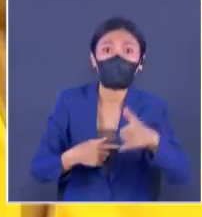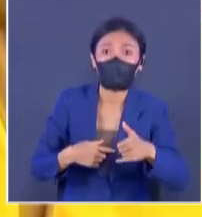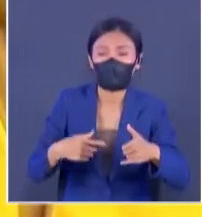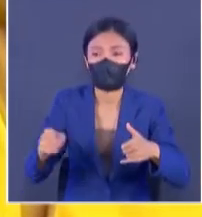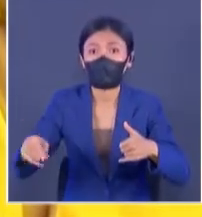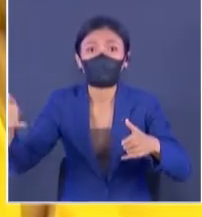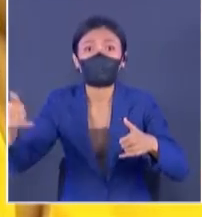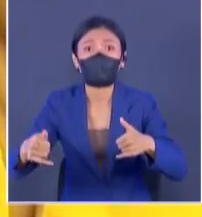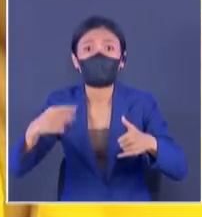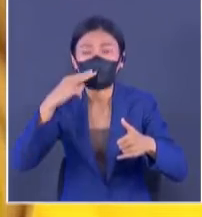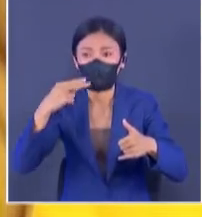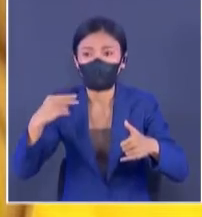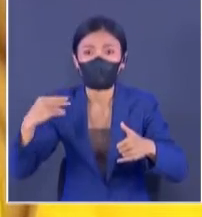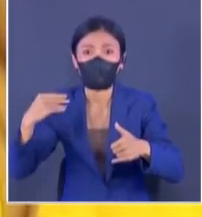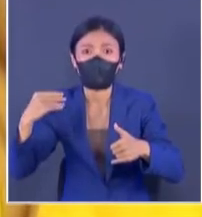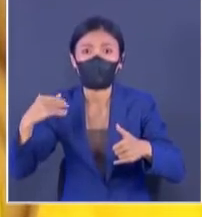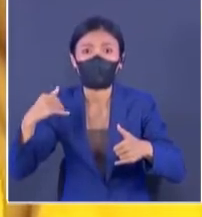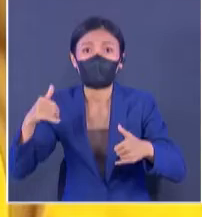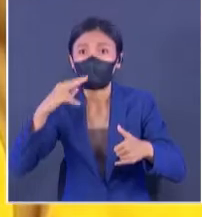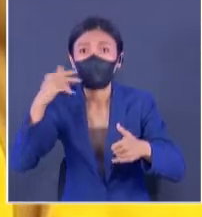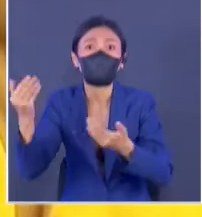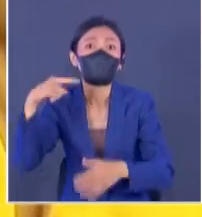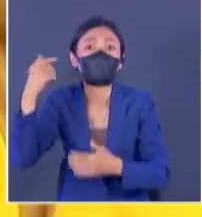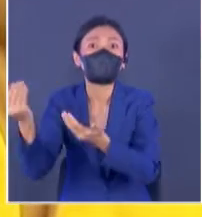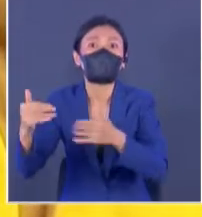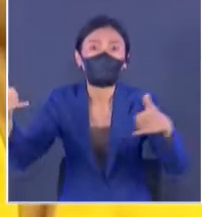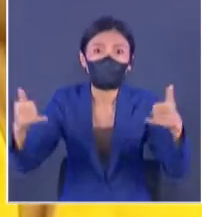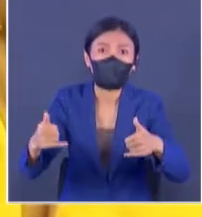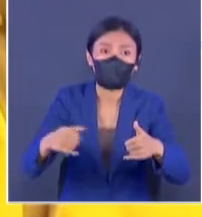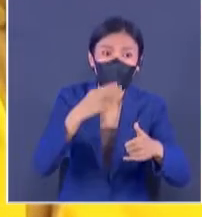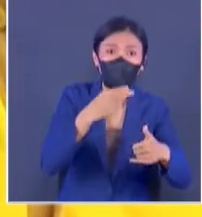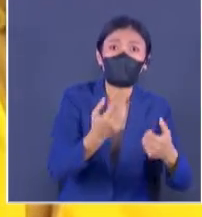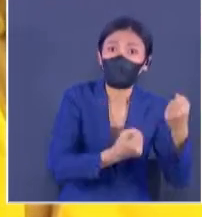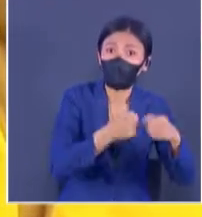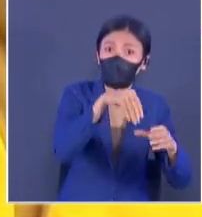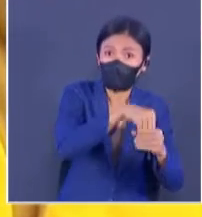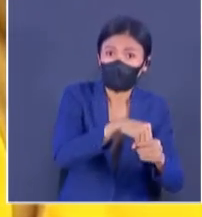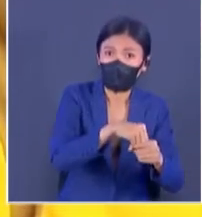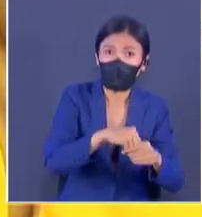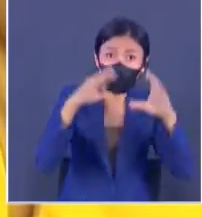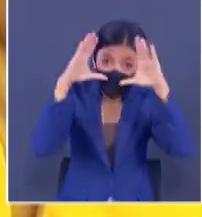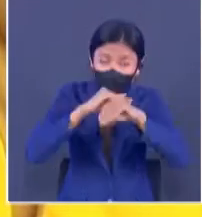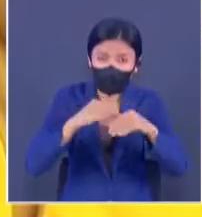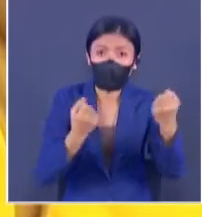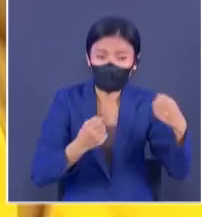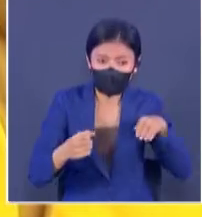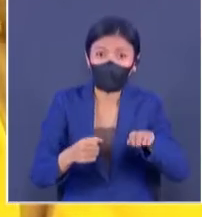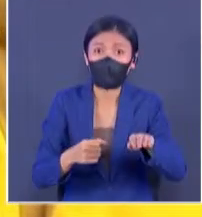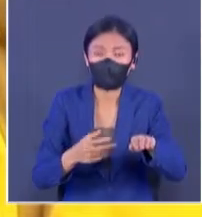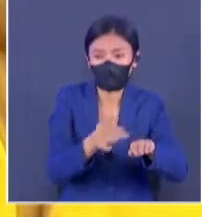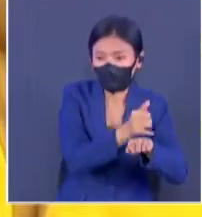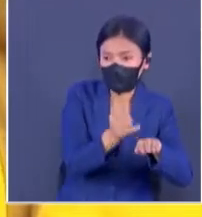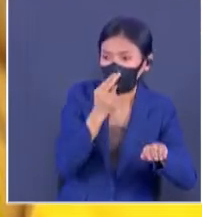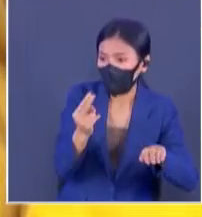ายังไม่ลงรถเลยคุณตาร้องไห้แล้วได้ยินเสียงคุณตาร้องไห้แล้วเราก็เลยโพสต์เนื้อห